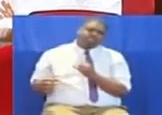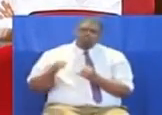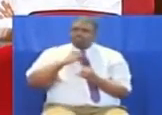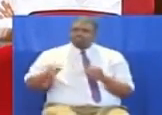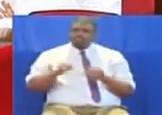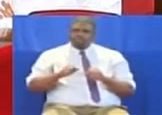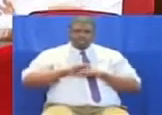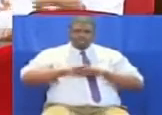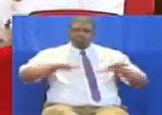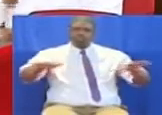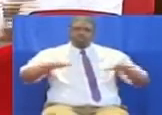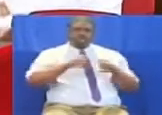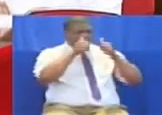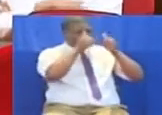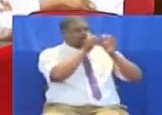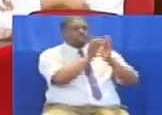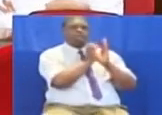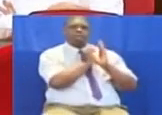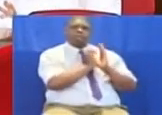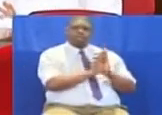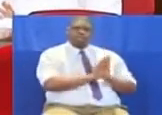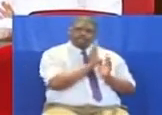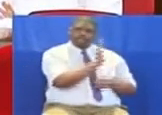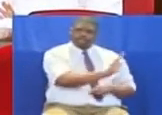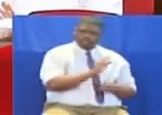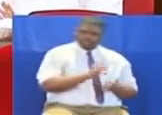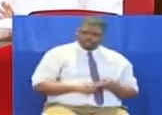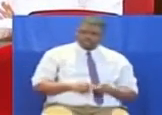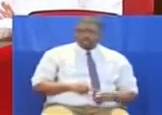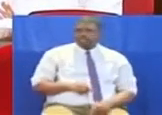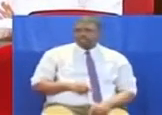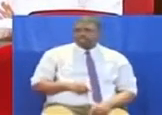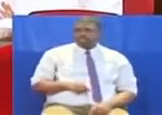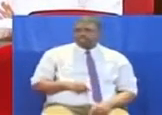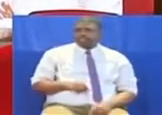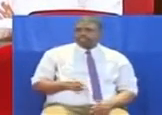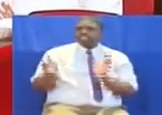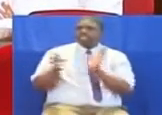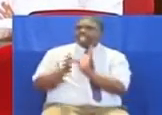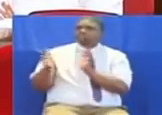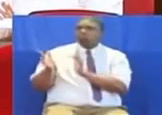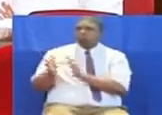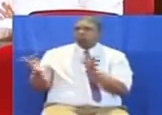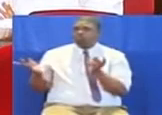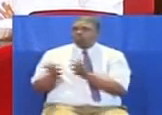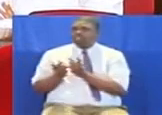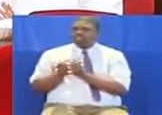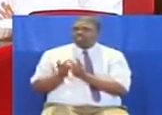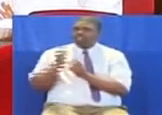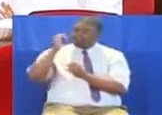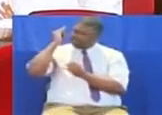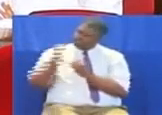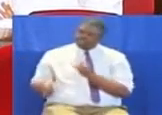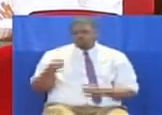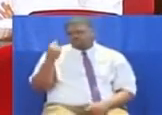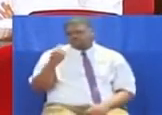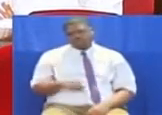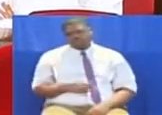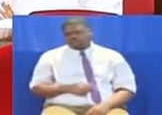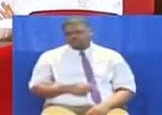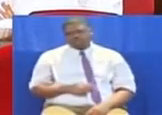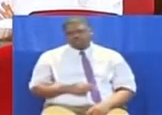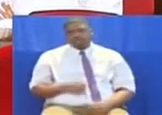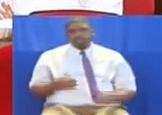imani yake. Nabii Isa ambaye sisi kwetu ni wa Kristo, Yesu Kristo, alipingwa sana alipokuwa anaeneza Ukristo. Kwa hiyo